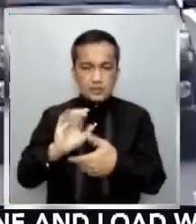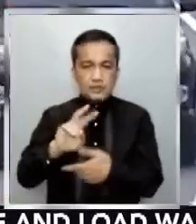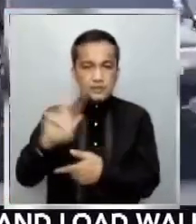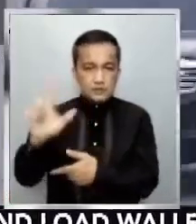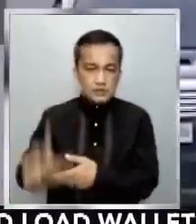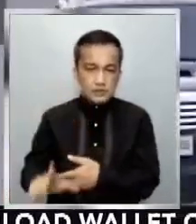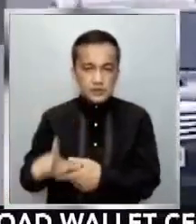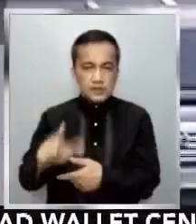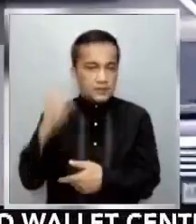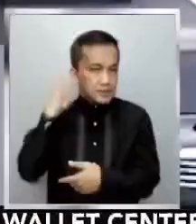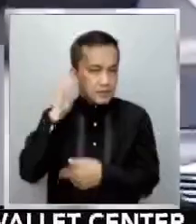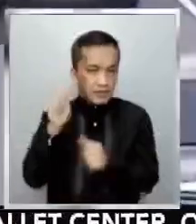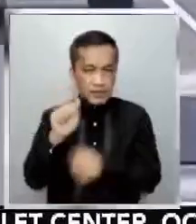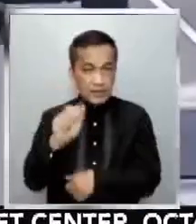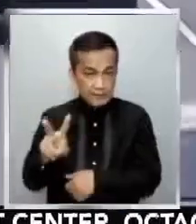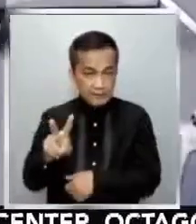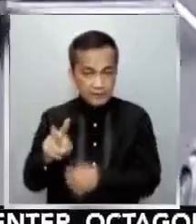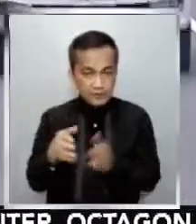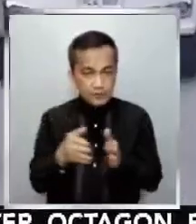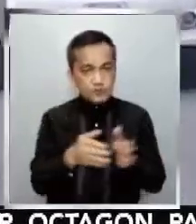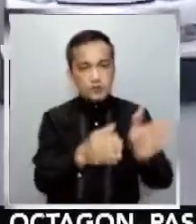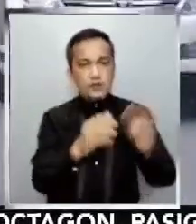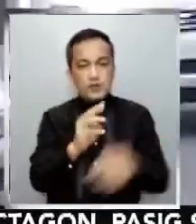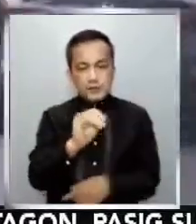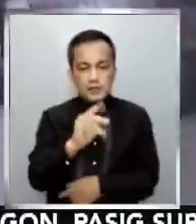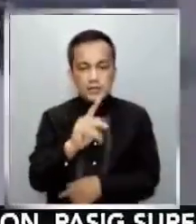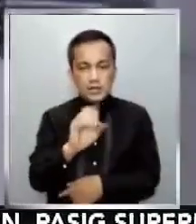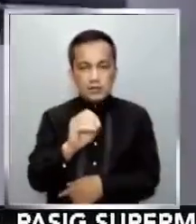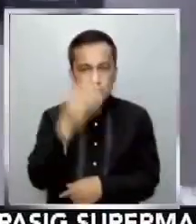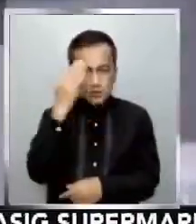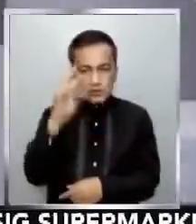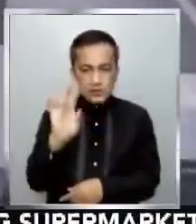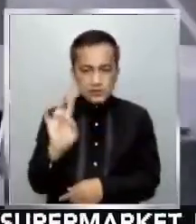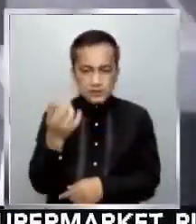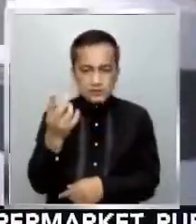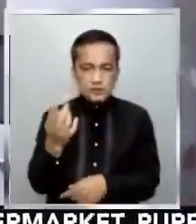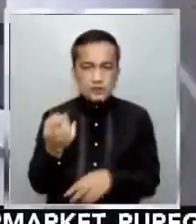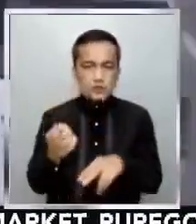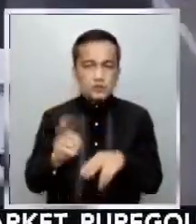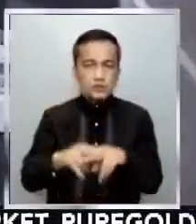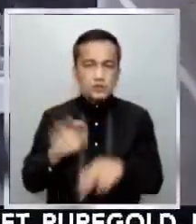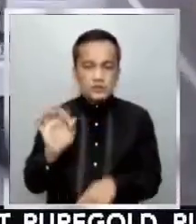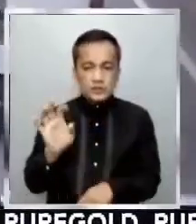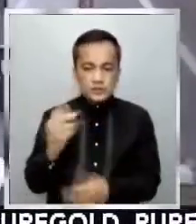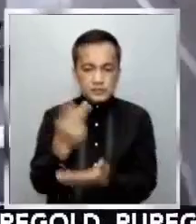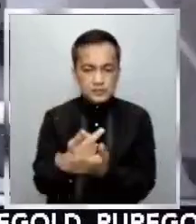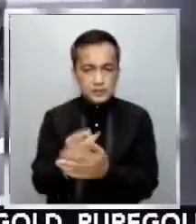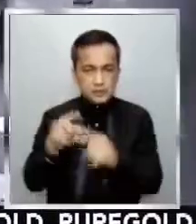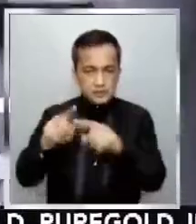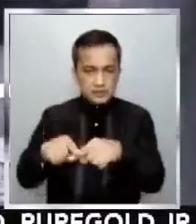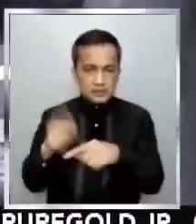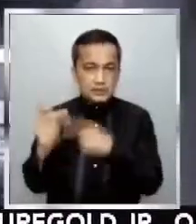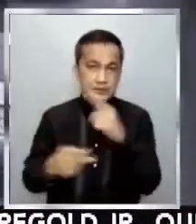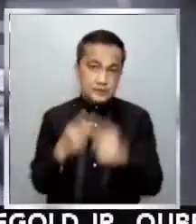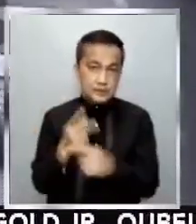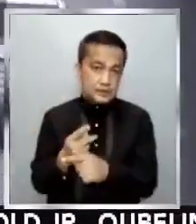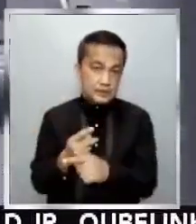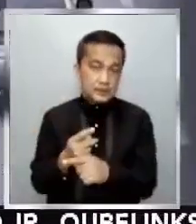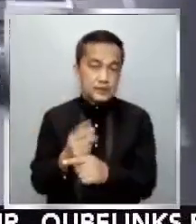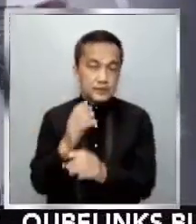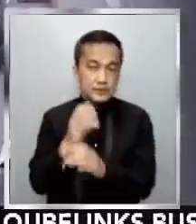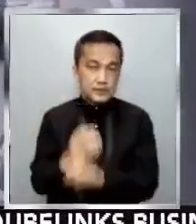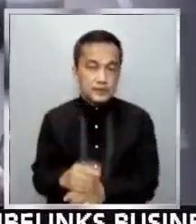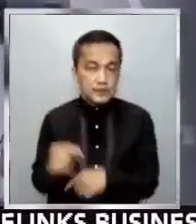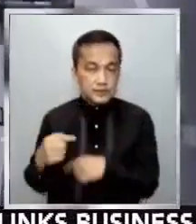Avenue hanggang Marilao, Bulacan, 7 piso hanggang 19 na piso, depende sa uri ng sasakyan. Kaya mula halimbawa